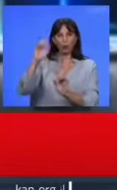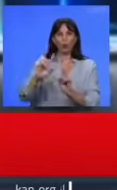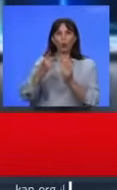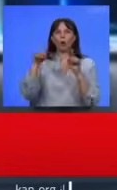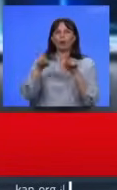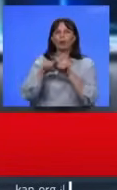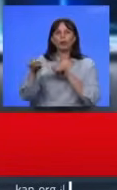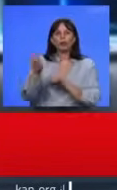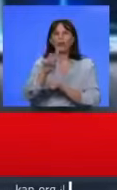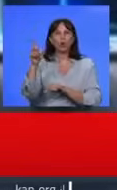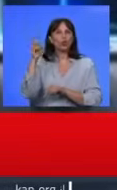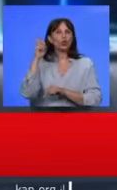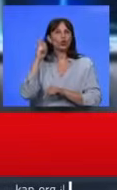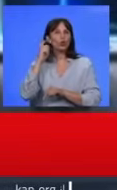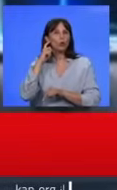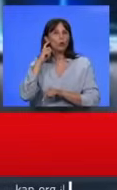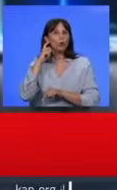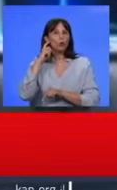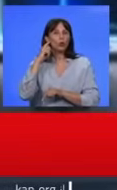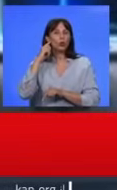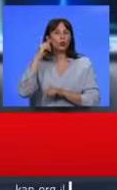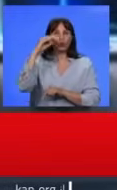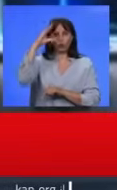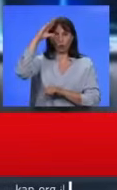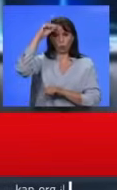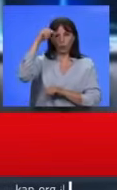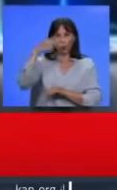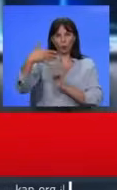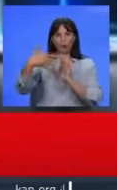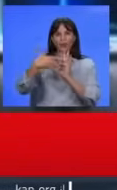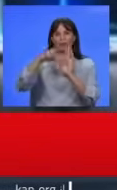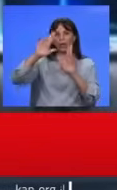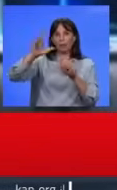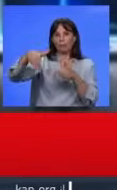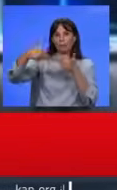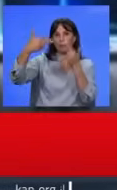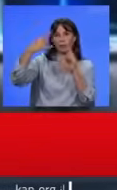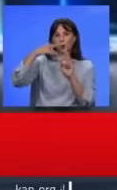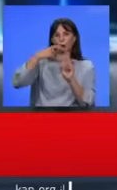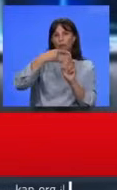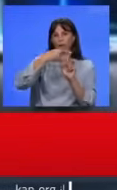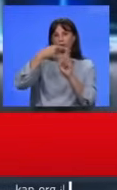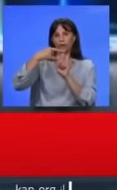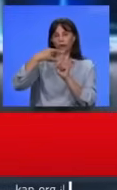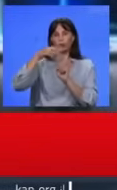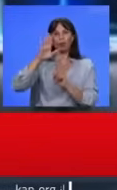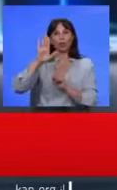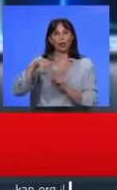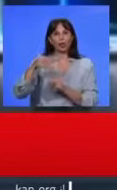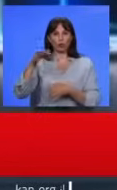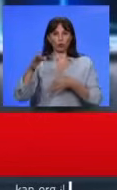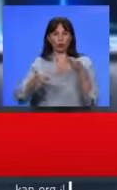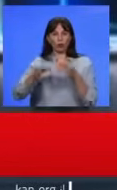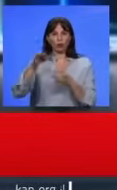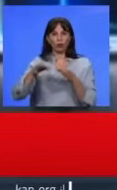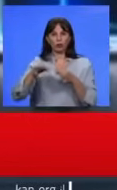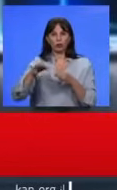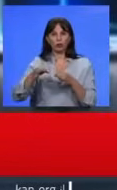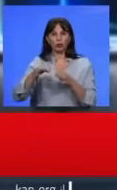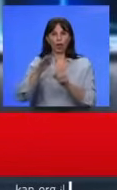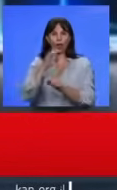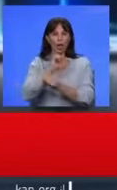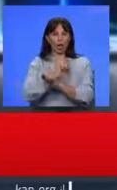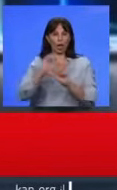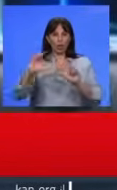על אירוע כזה שנחקר, שמישהו נבדק בזום. גם כשבא כוחו של עצור